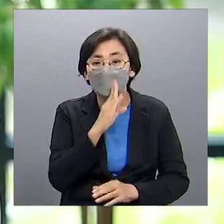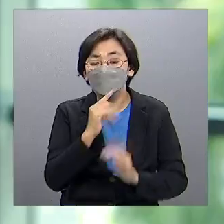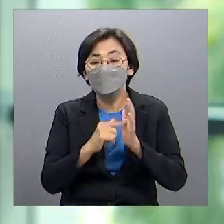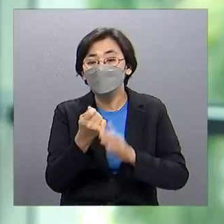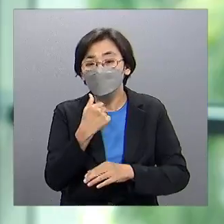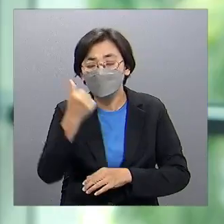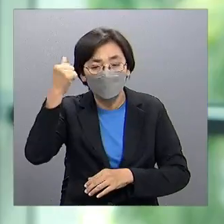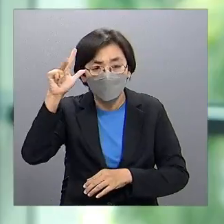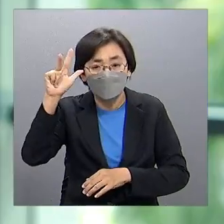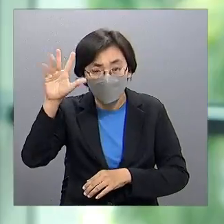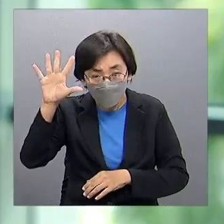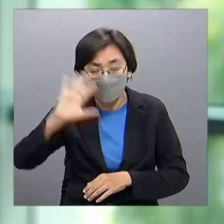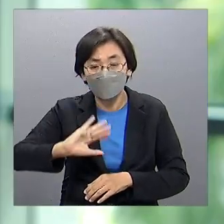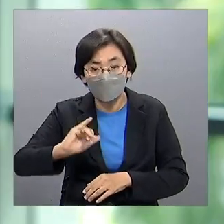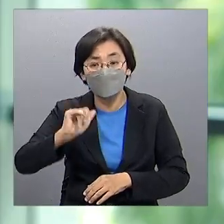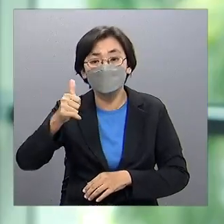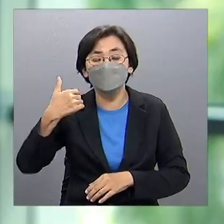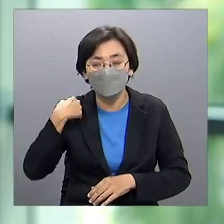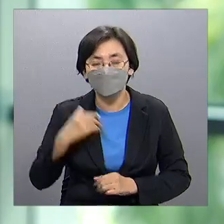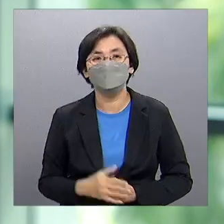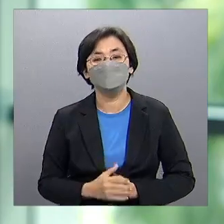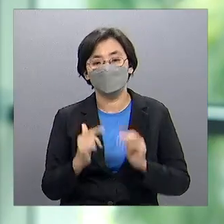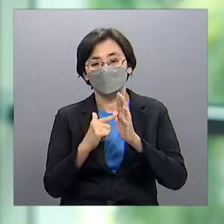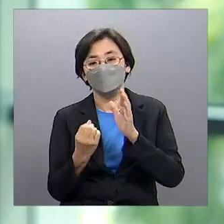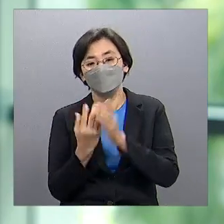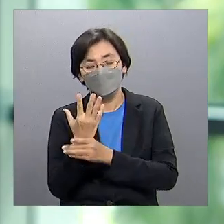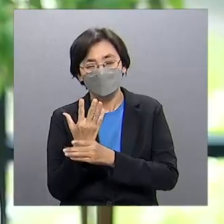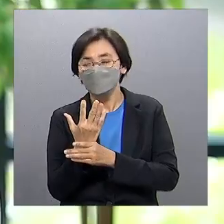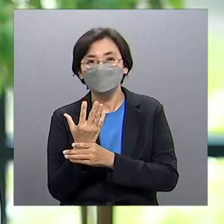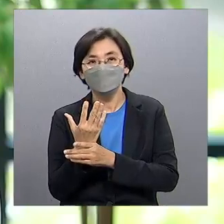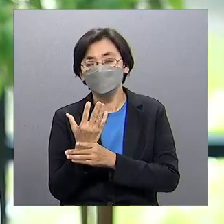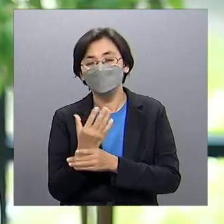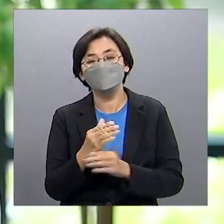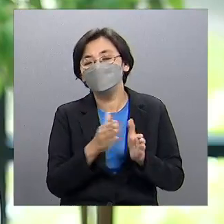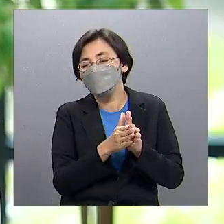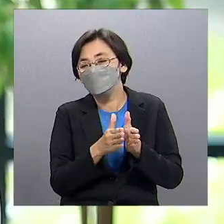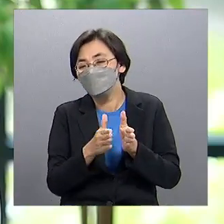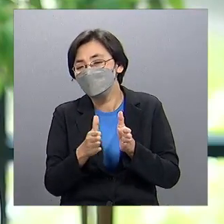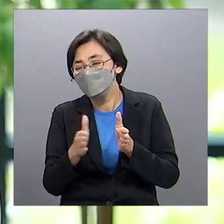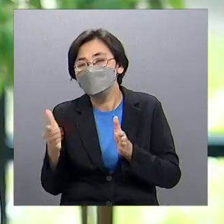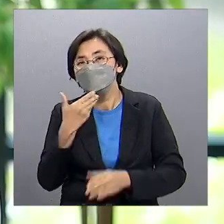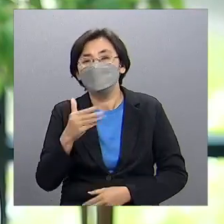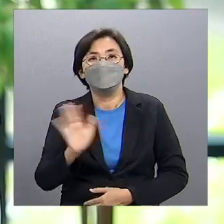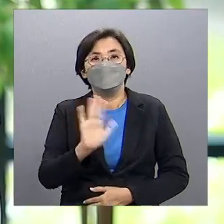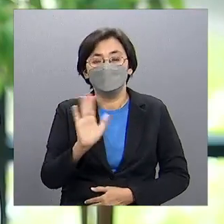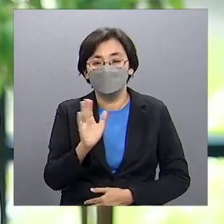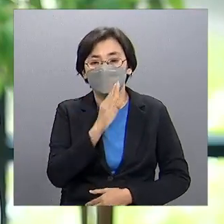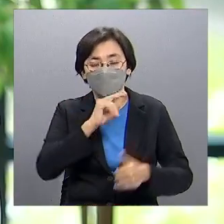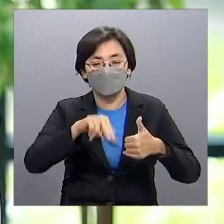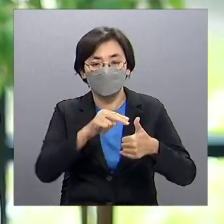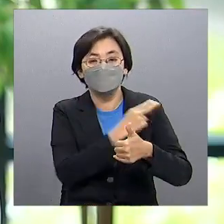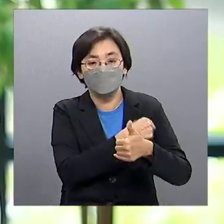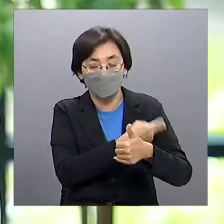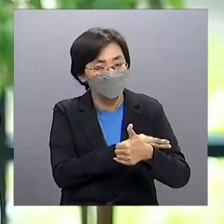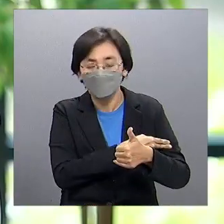ได้นะครับ ปกติคือยาสมุนไพรไม่สามารถใช้เป็นระยะเวลานานๆได้หรอคะ ครับถ้าเกิดรักษาโรคเฉพาะอาการอย่างเงี้ยไม่ควรจะนานเกินไปนะ